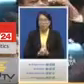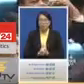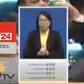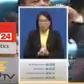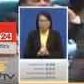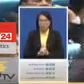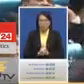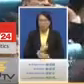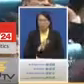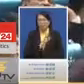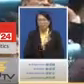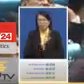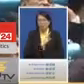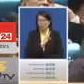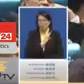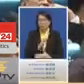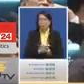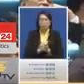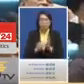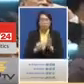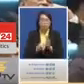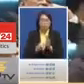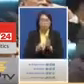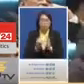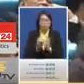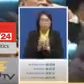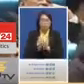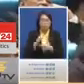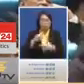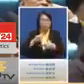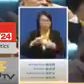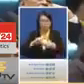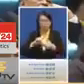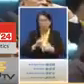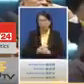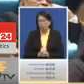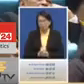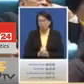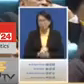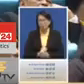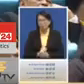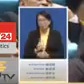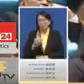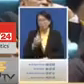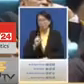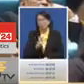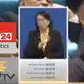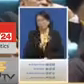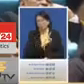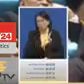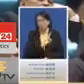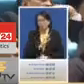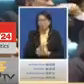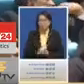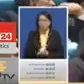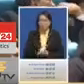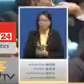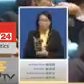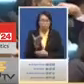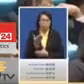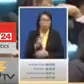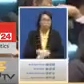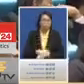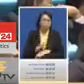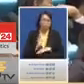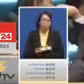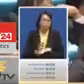ากรุงเทพมหานครเขต4พรรคพลังประชารัฐในฐานะสมาชิกรัฐสภาดิฉันต้องขอประท้วงท่